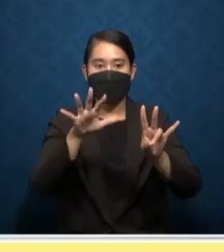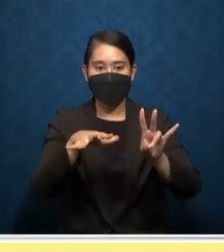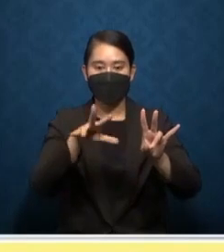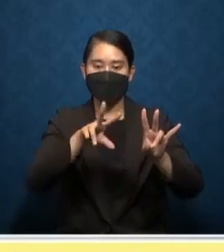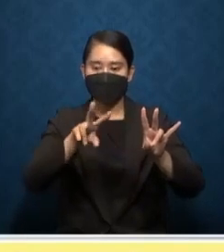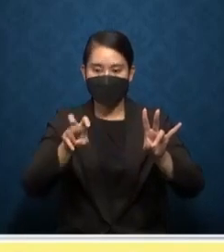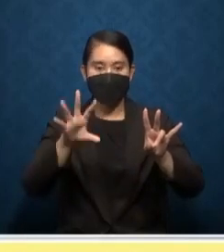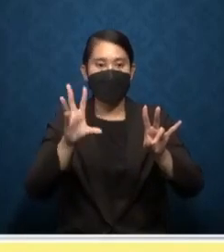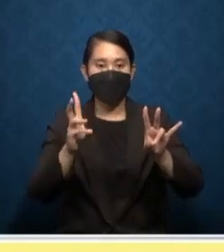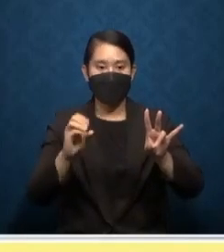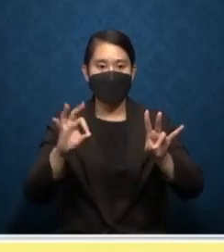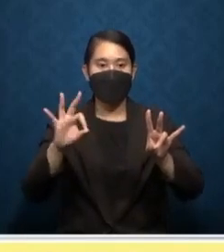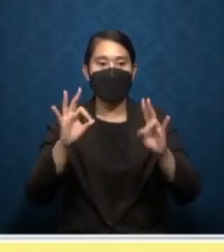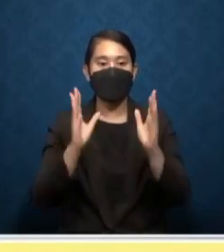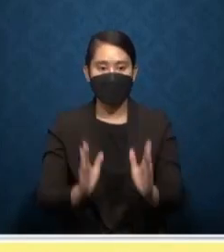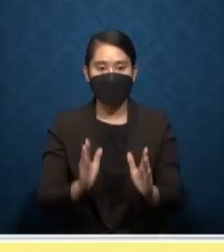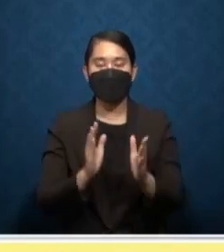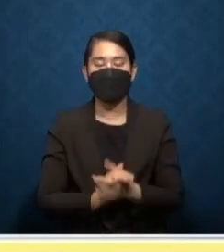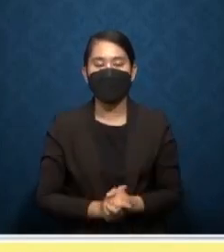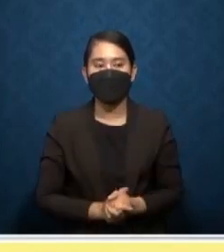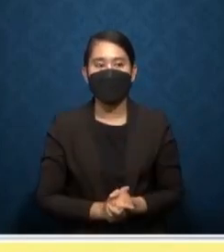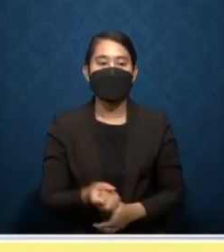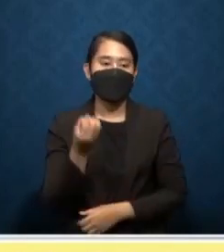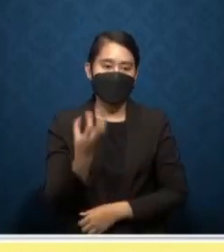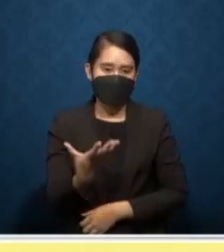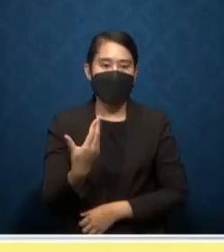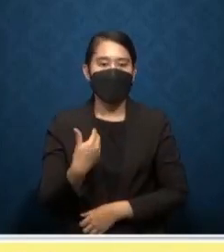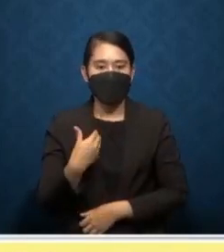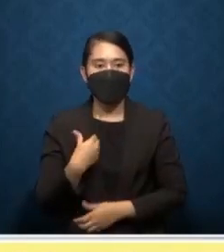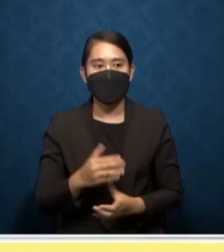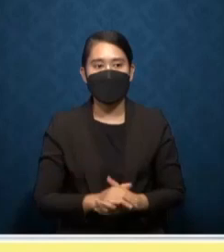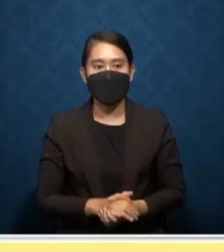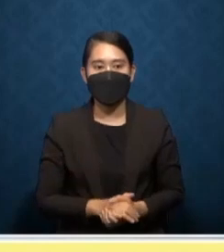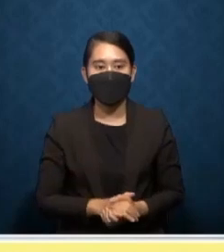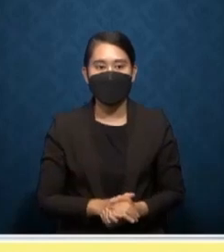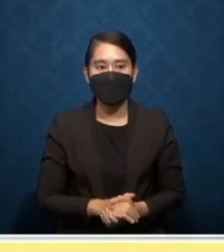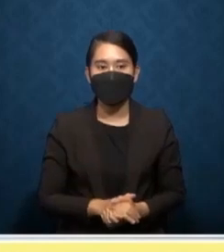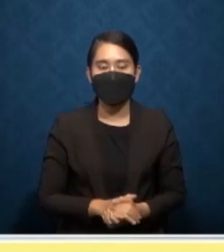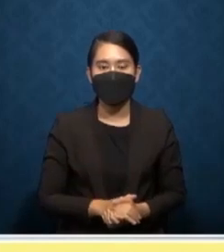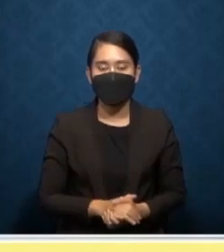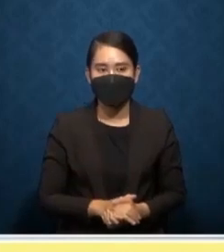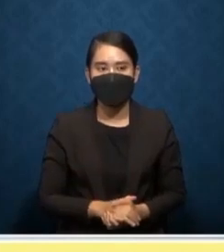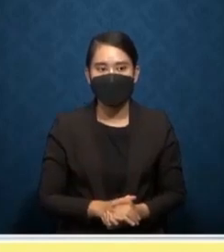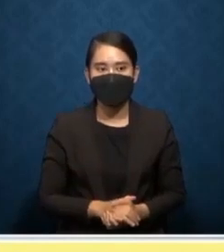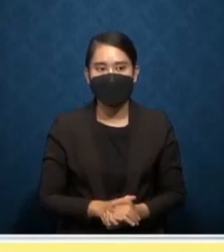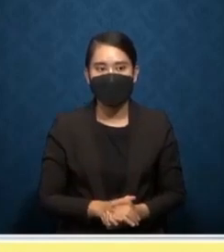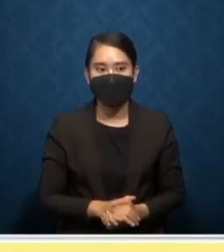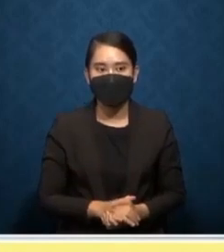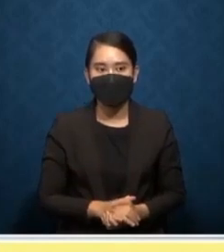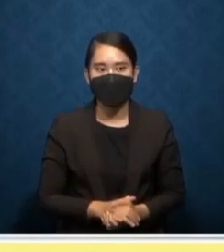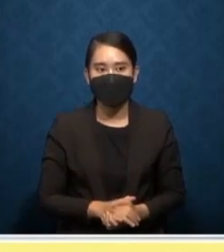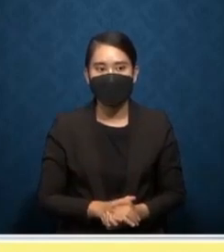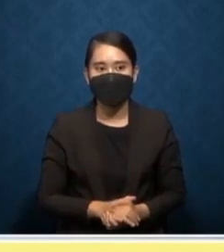9 ลายนะครับมันกมากเหอนกันแต่ว่าต้องยอมรบค่าว่าใน